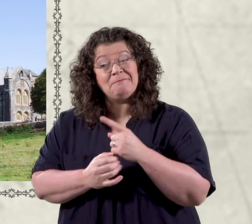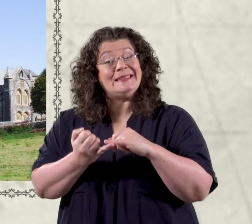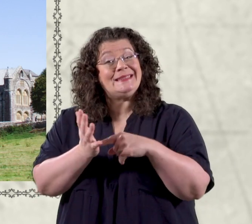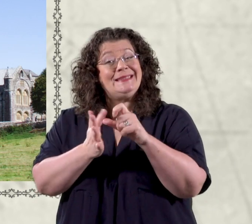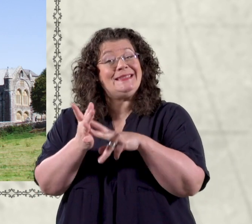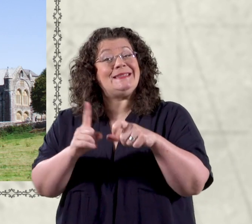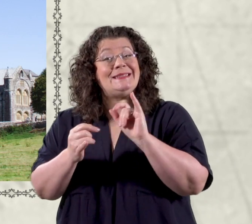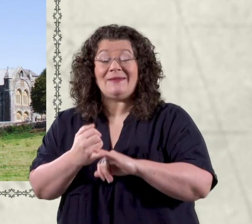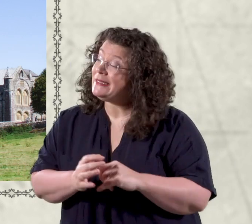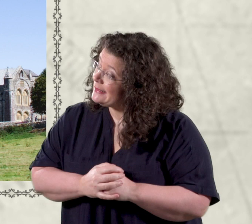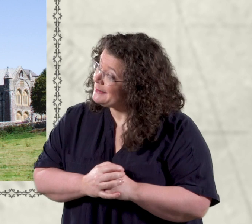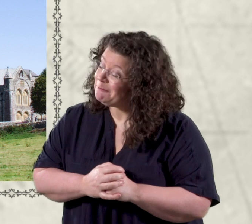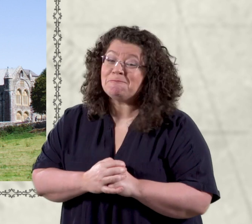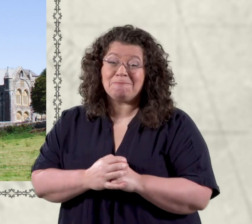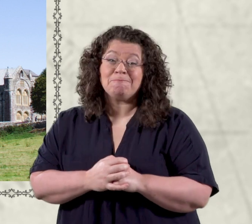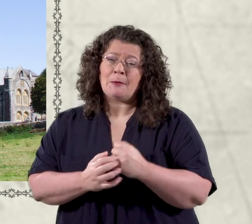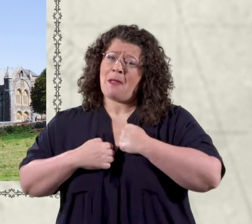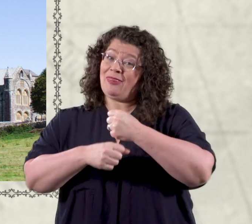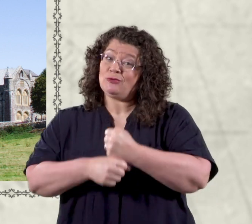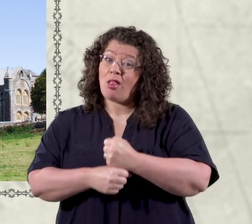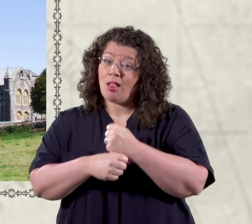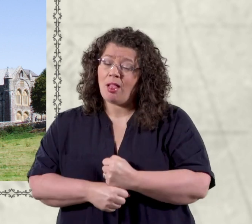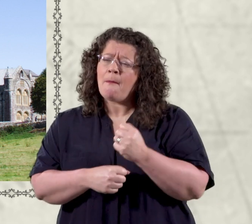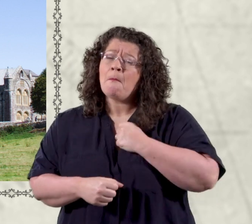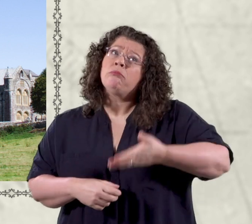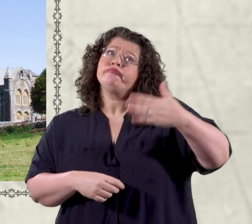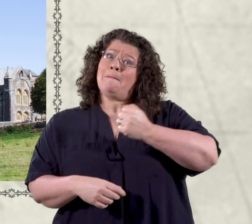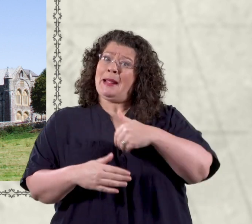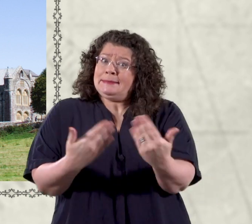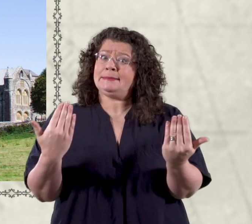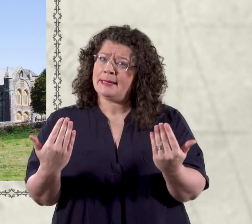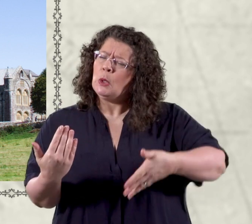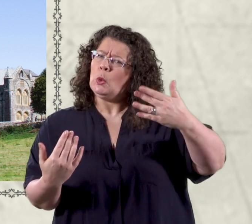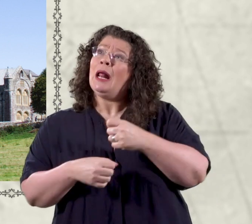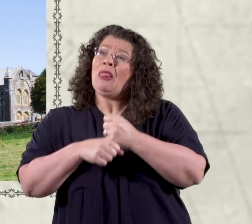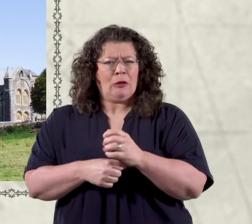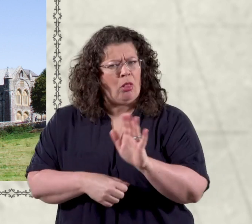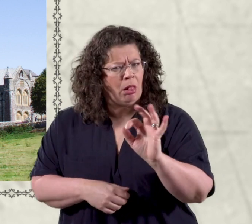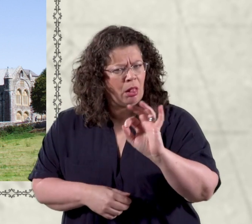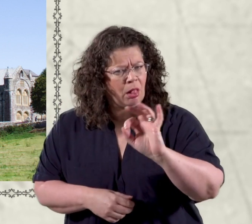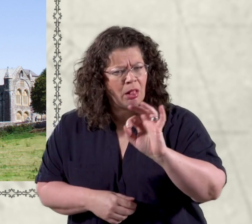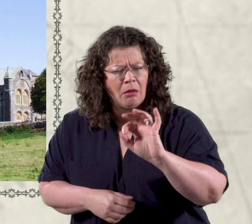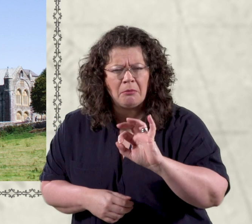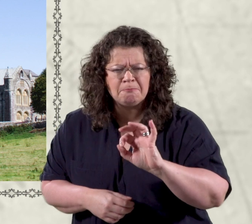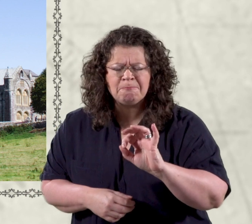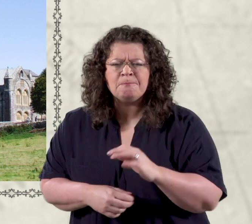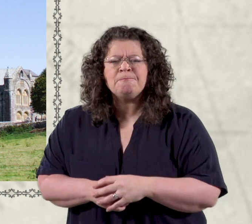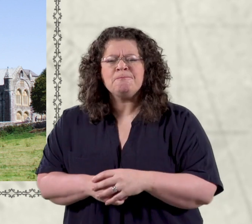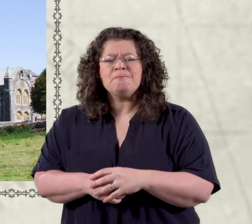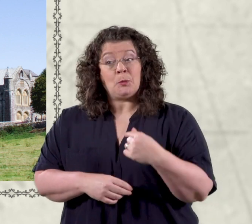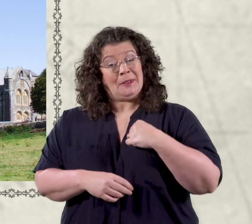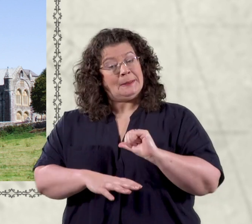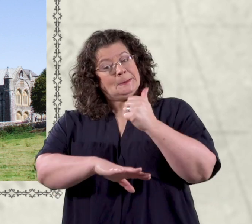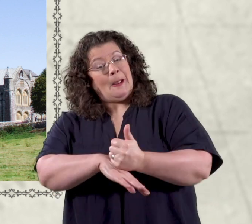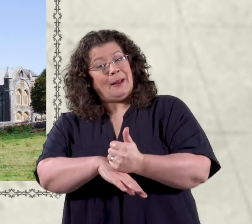O, Tŷ Ddewi. Mi ges i wneud yn esgob ar fan hyn, da chi'n